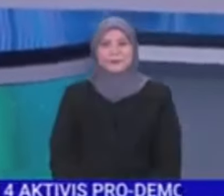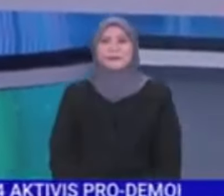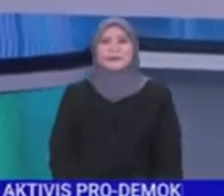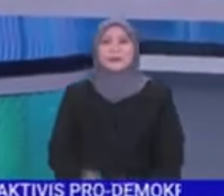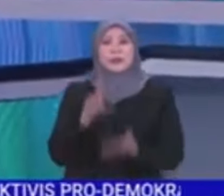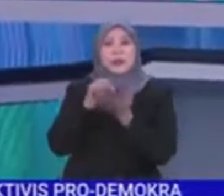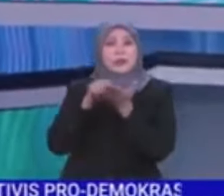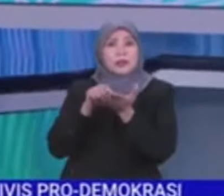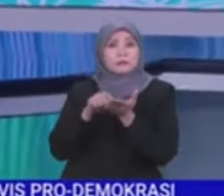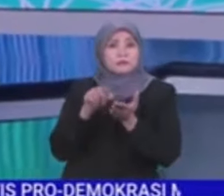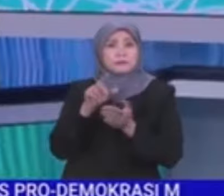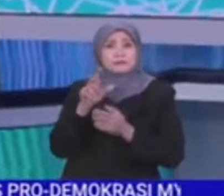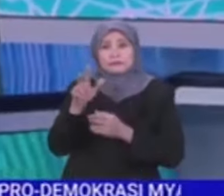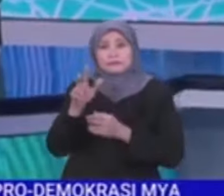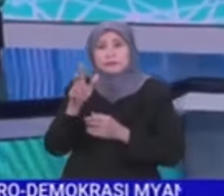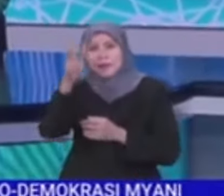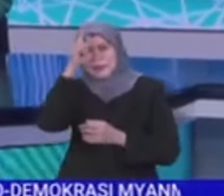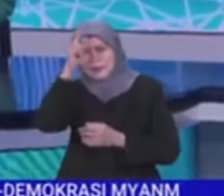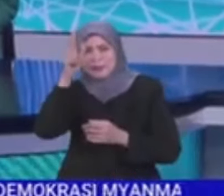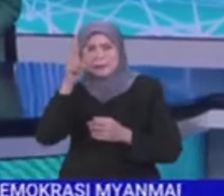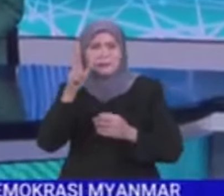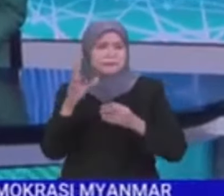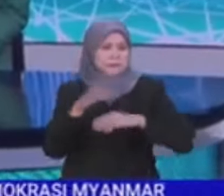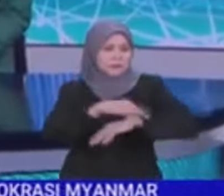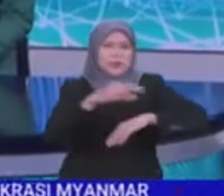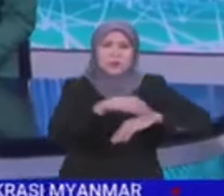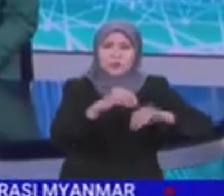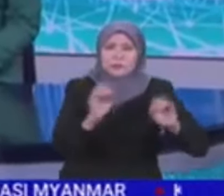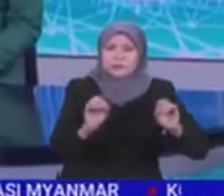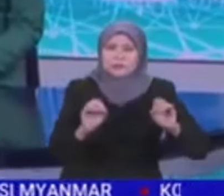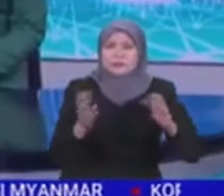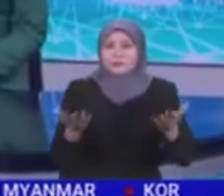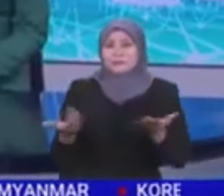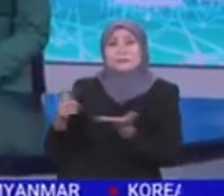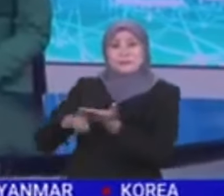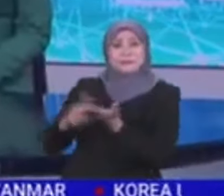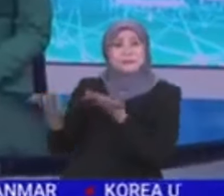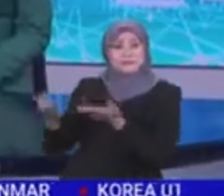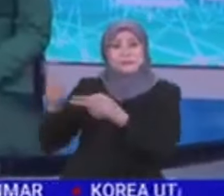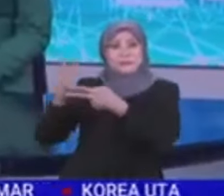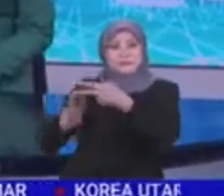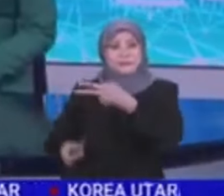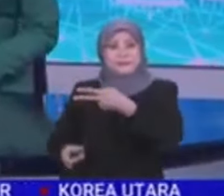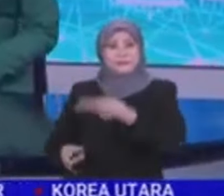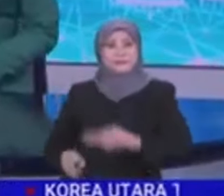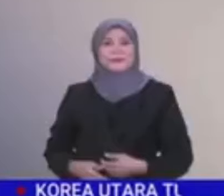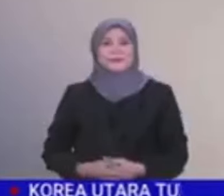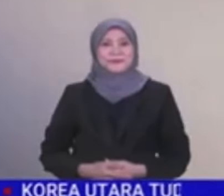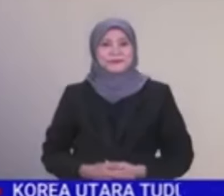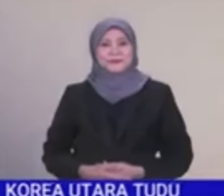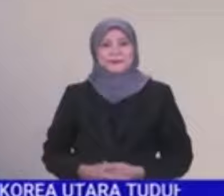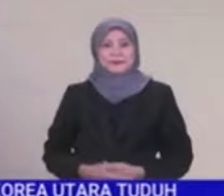Ayam jantan tiada bulu dan beruang kutub minta tolong. Apa kisahnya kita saksikan dalam hashtag.